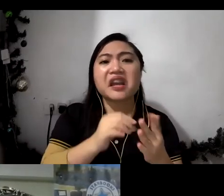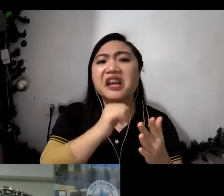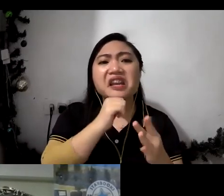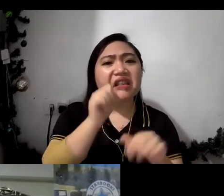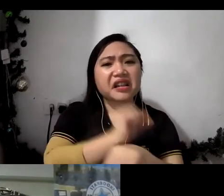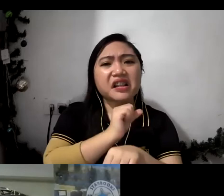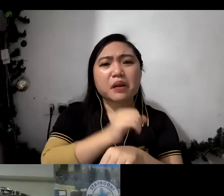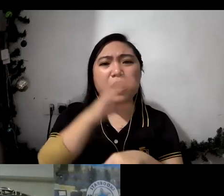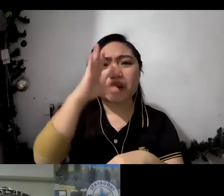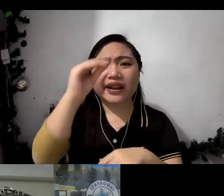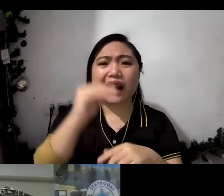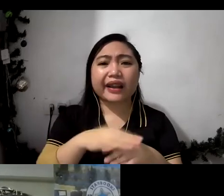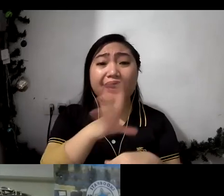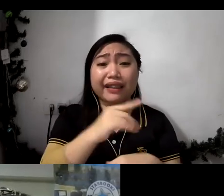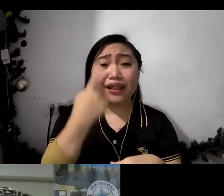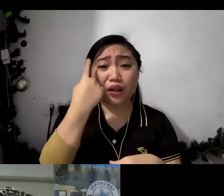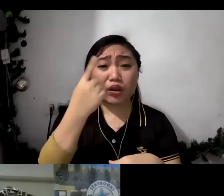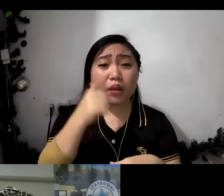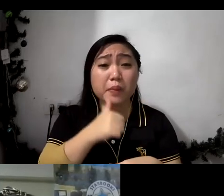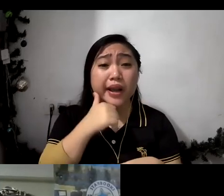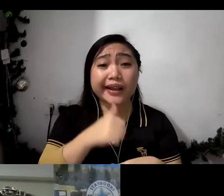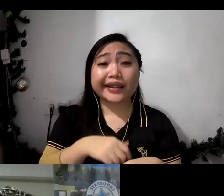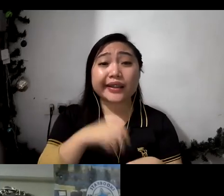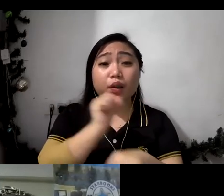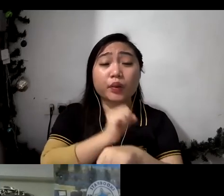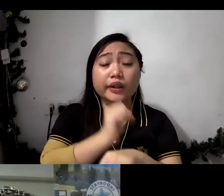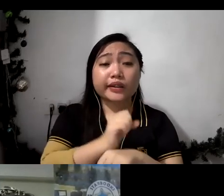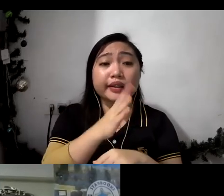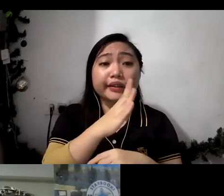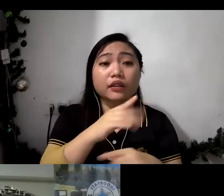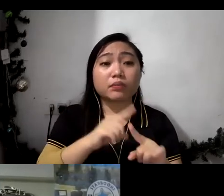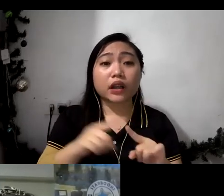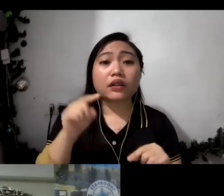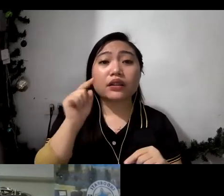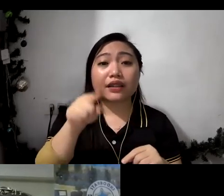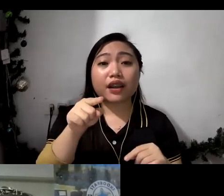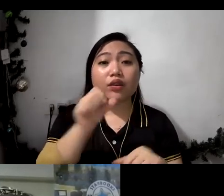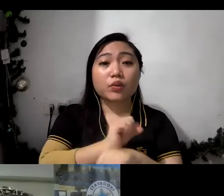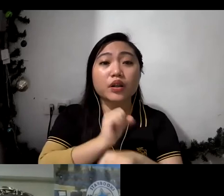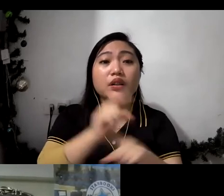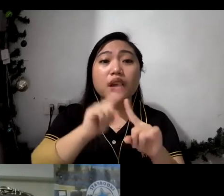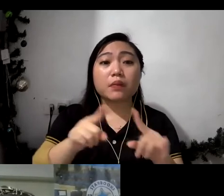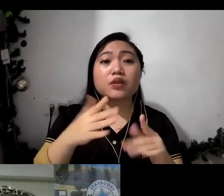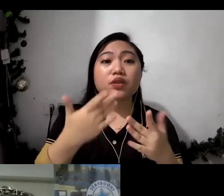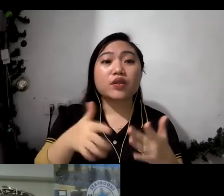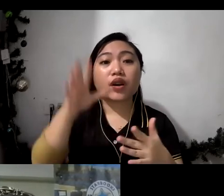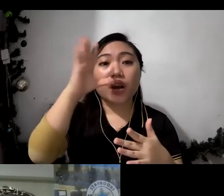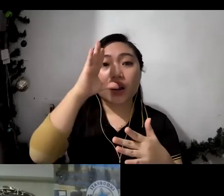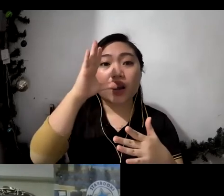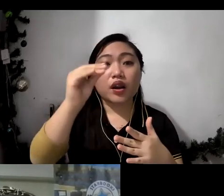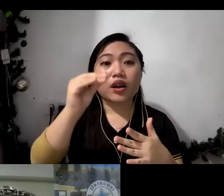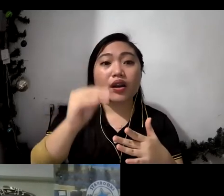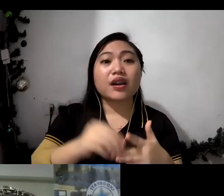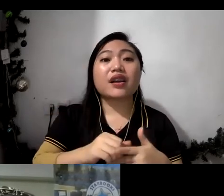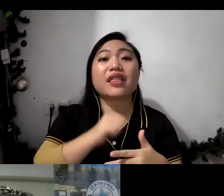ang lalaki, no? At ikaw lang yung pinagtatrabaho, pero halimbawa, nagtatrabaho ka pero yung lalaki ang gumagawa na unpaid